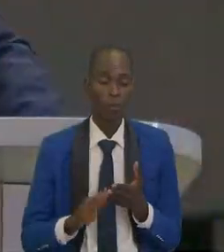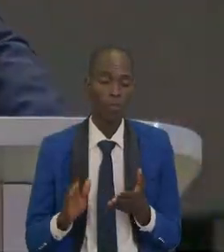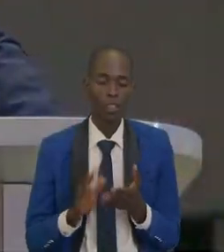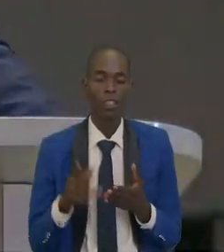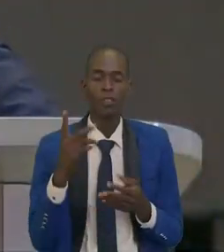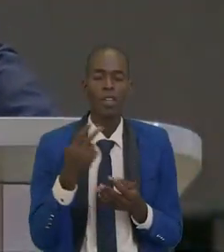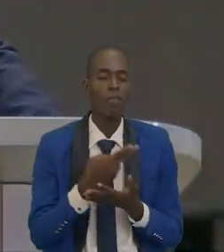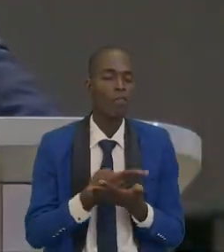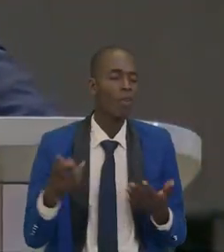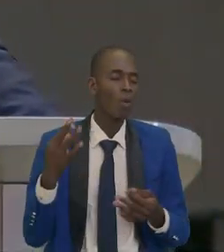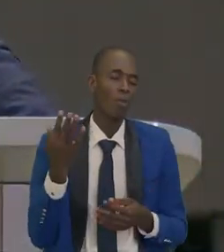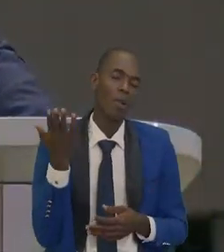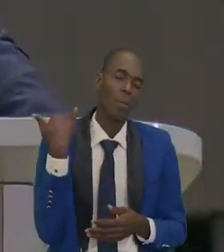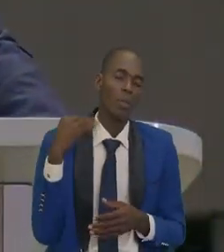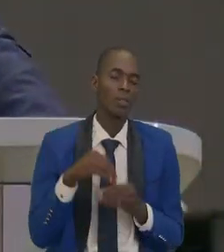Pardonne les échecs du passé.